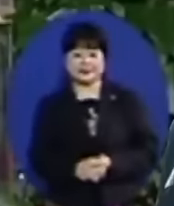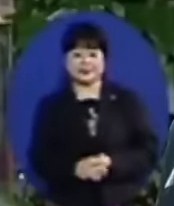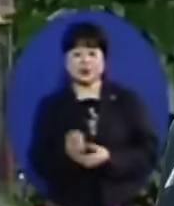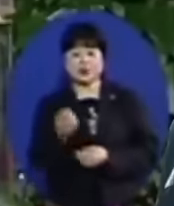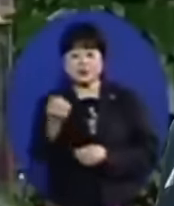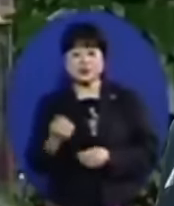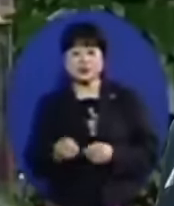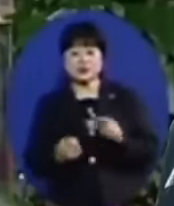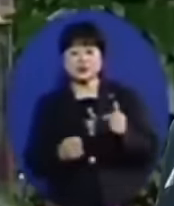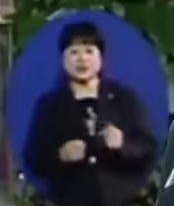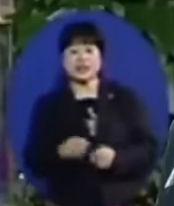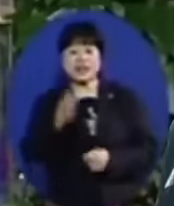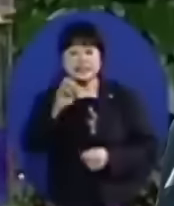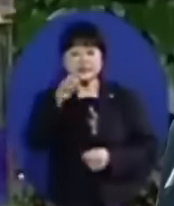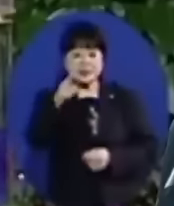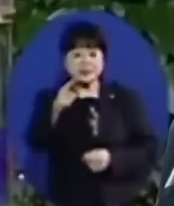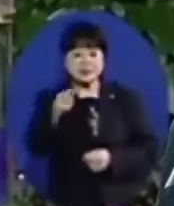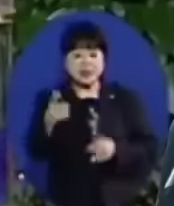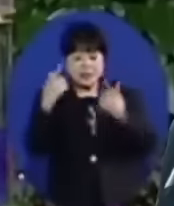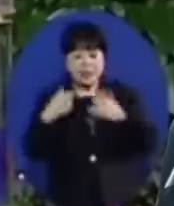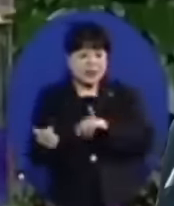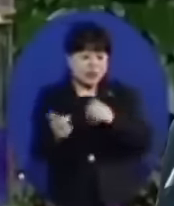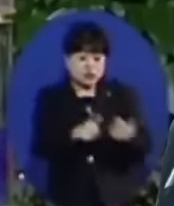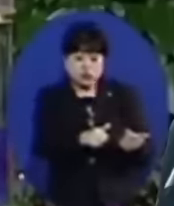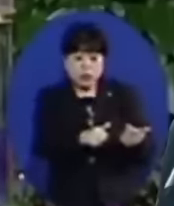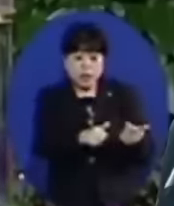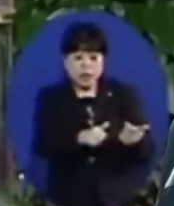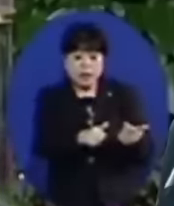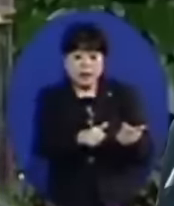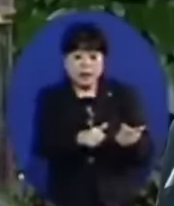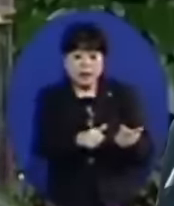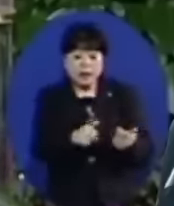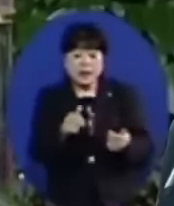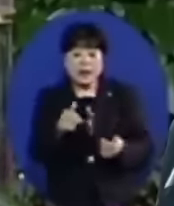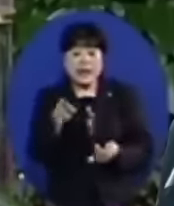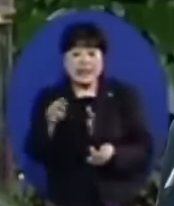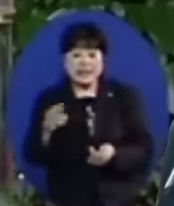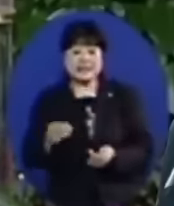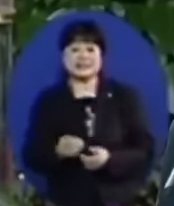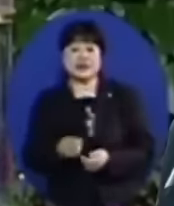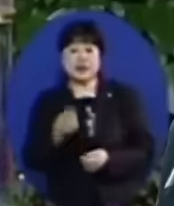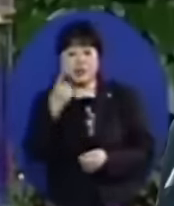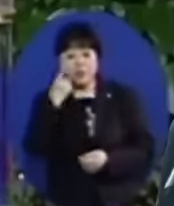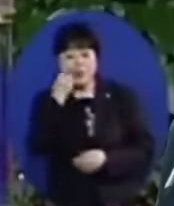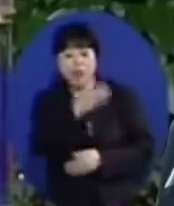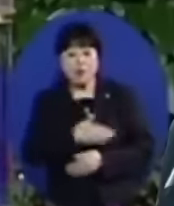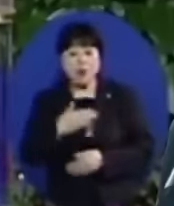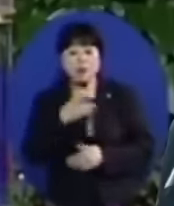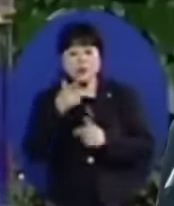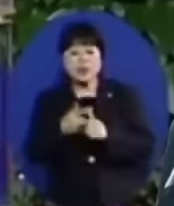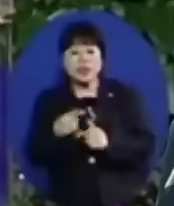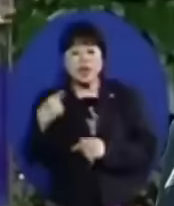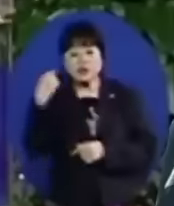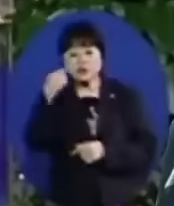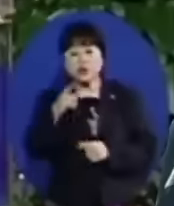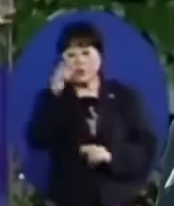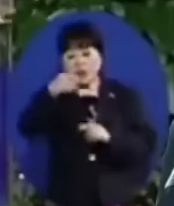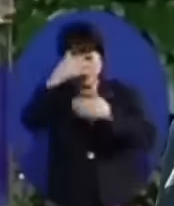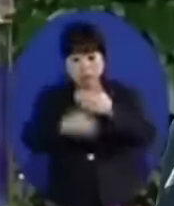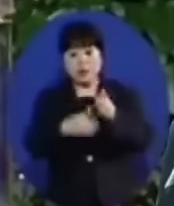고린도전서 15장 31절에는 나는 날마다 죽노라. 갈라디아서 6장 11절에는 내 몸에 예수의 흔적을 지니고